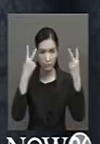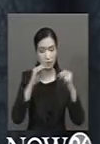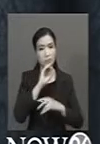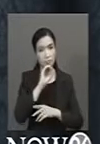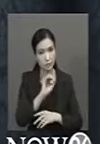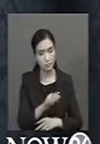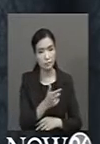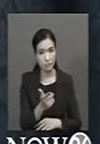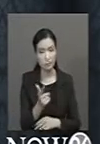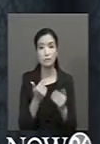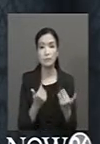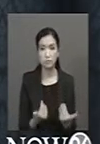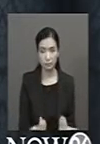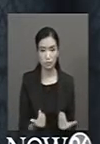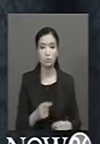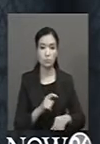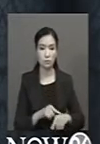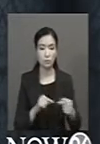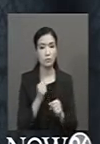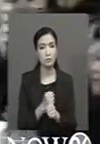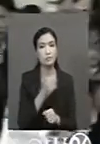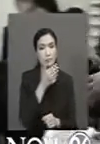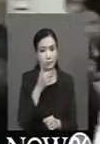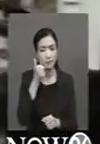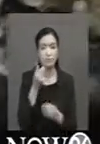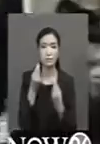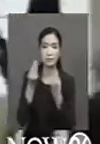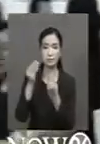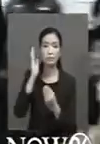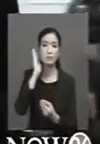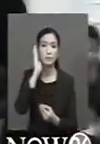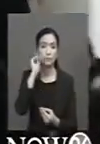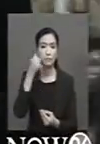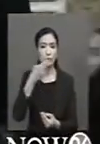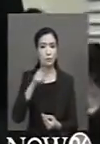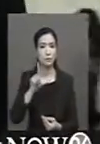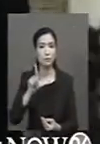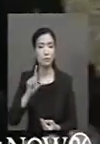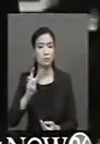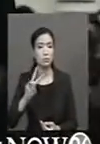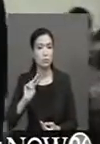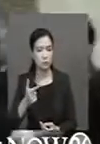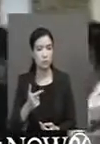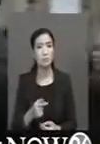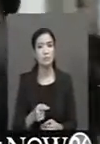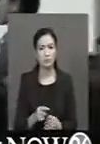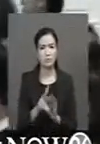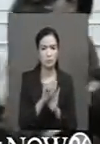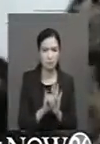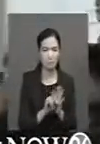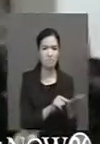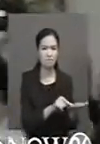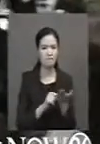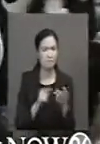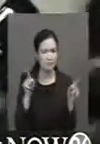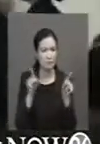าขอให้ช่วงนี้เป็นช่วงเวลาที่ทำความดีถวายพ่อหลวงพร้อมกำชับว่าอย่ามาเสนอแผนงบประมาณซ้ำเหมือนปีก่อนอี